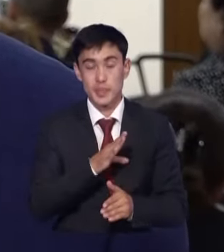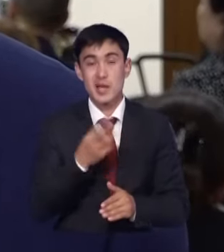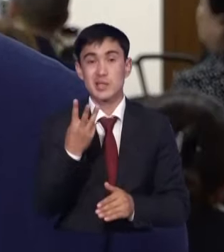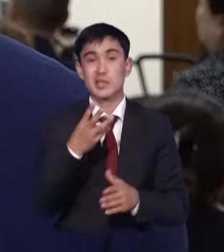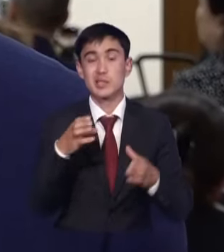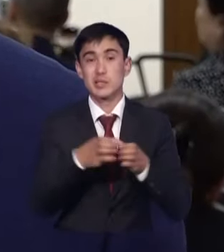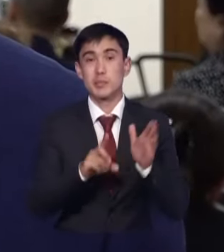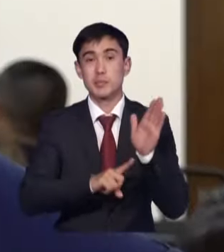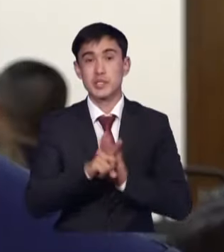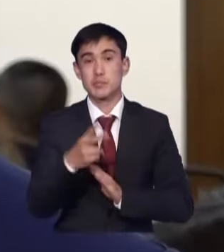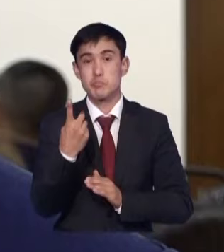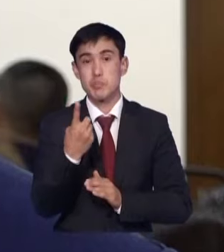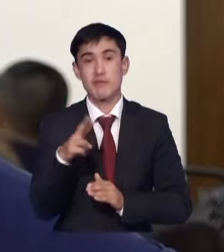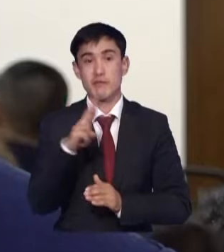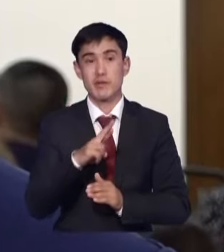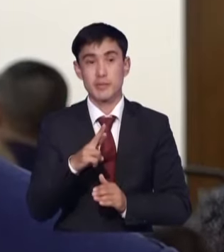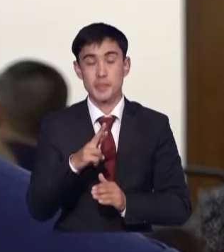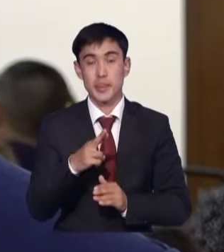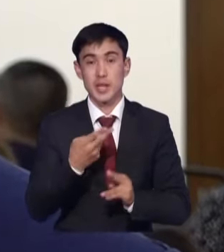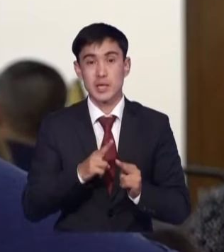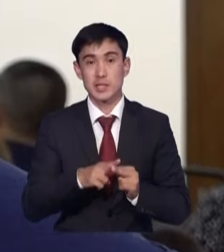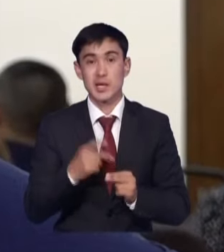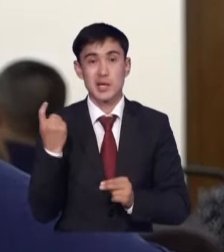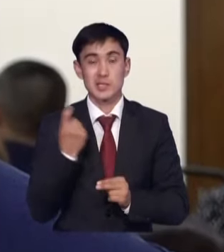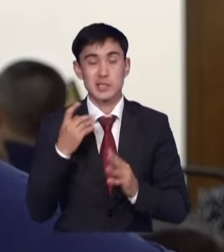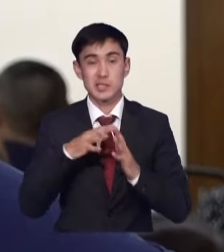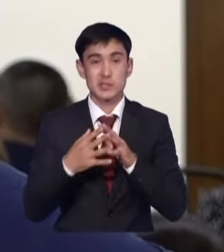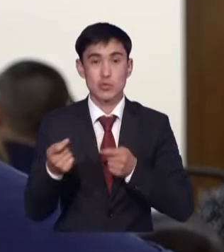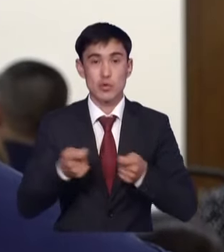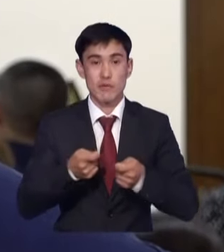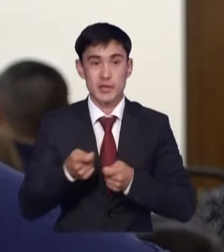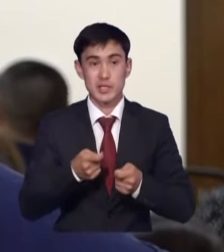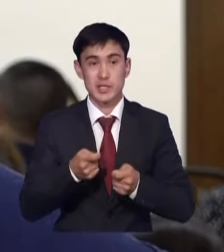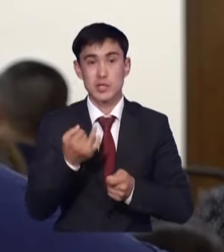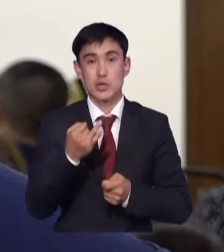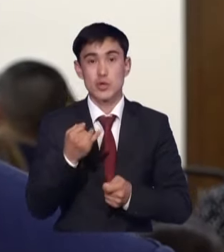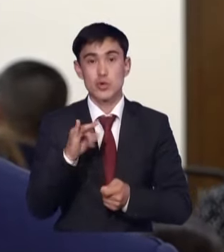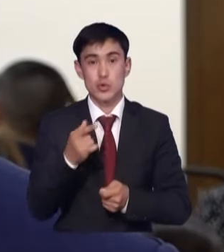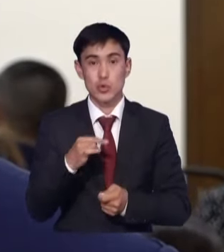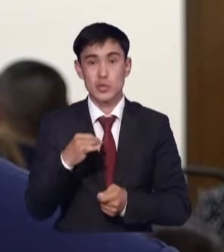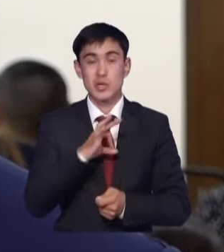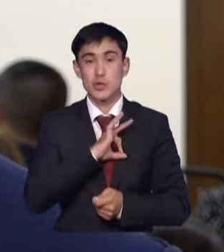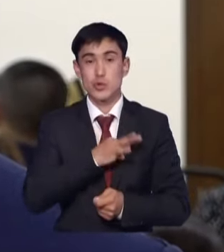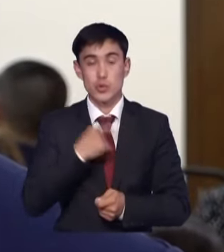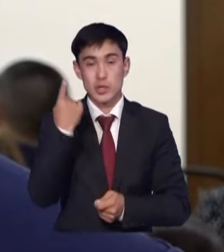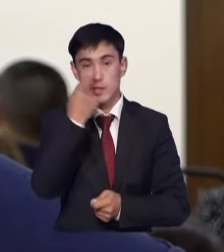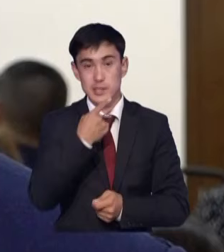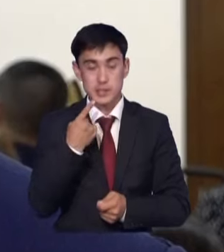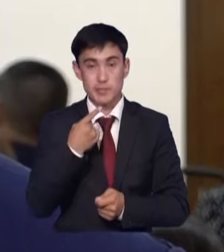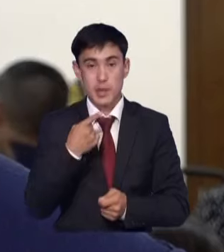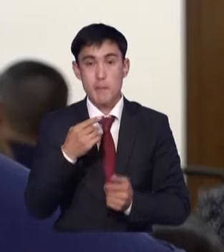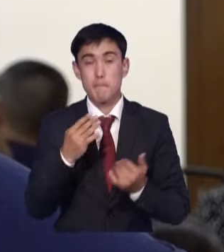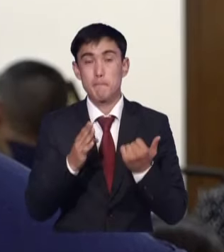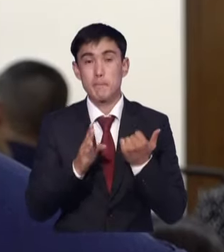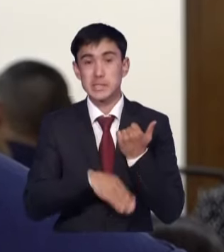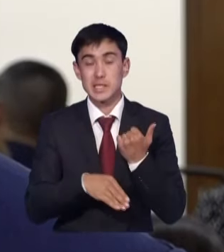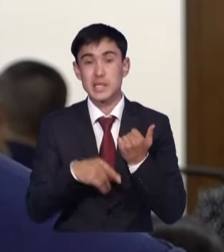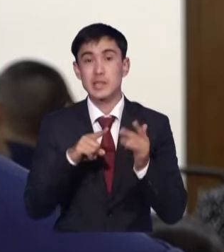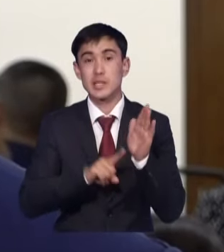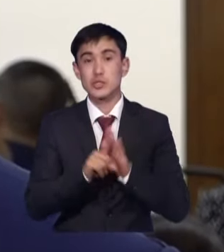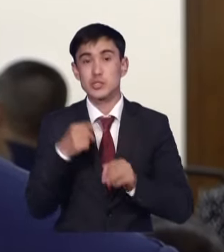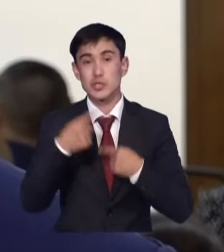стартовал в этом году с 1 января. Дает индивидуальный предприниматель, крестьянские хозяйства, руководители, учредители юридических лиц. И последний этап он стартует в следующем